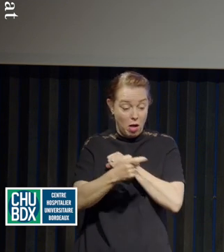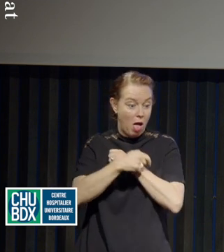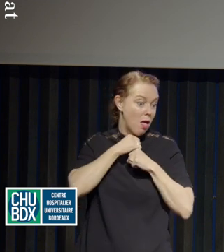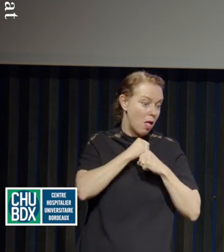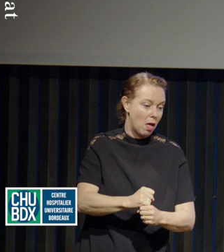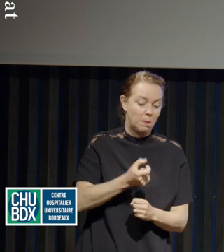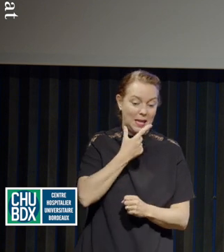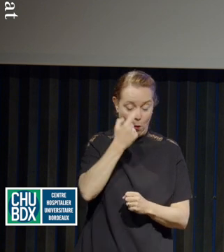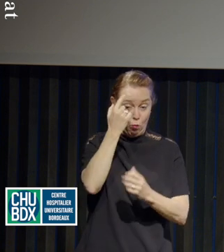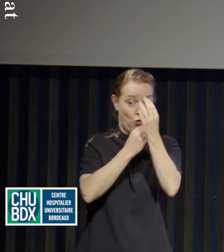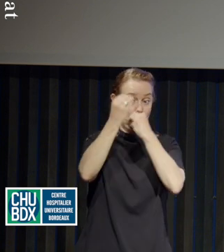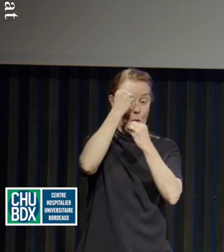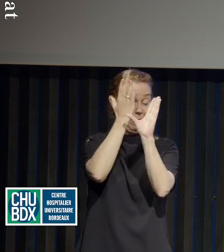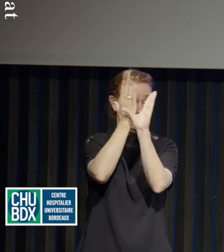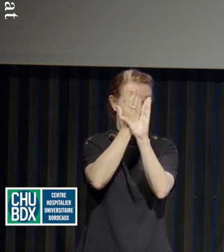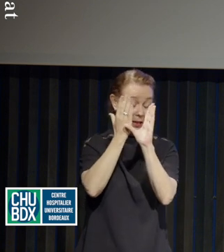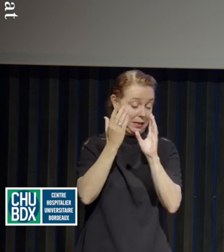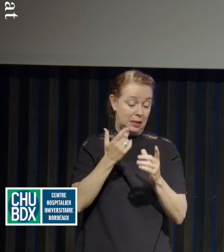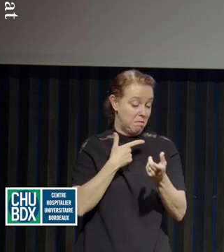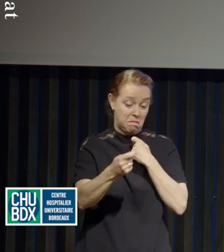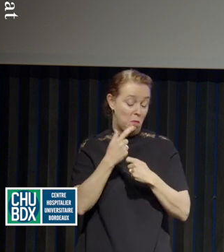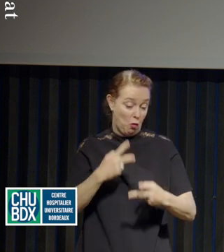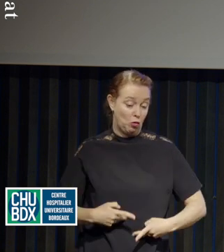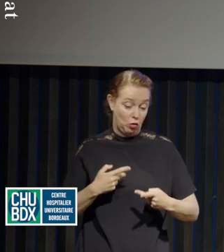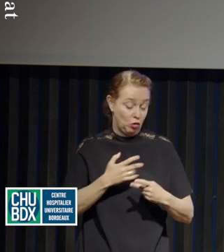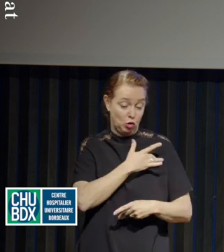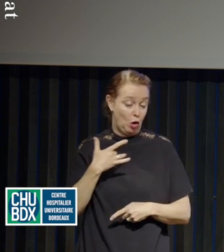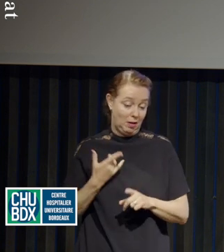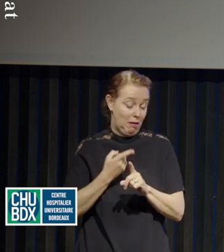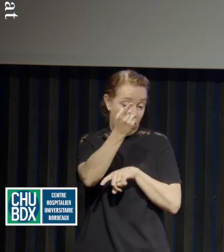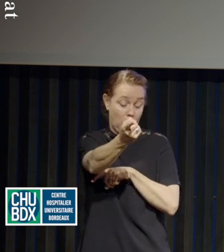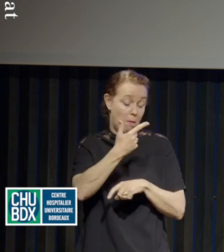sont incompatibles avec la santé à long terme.